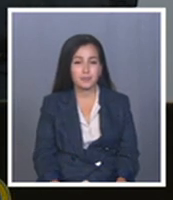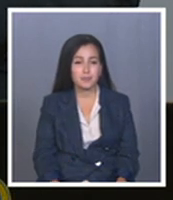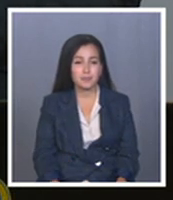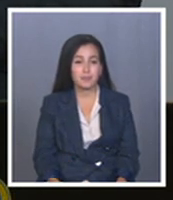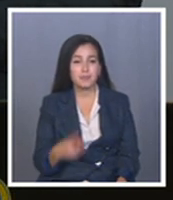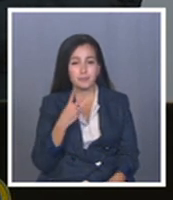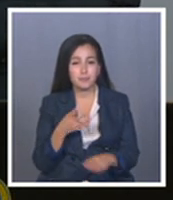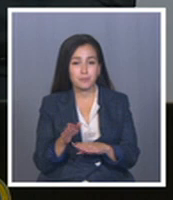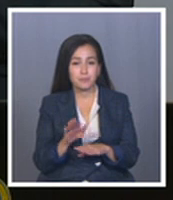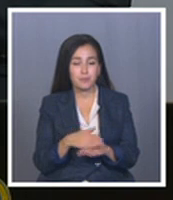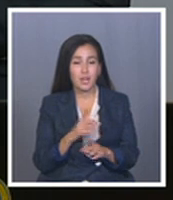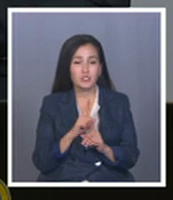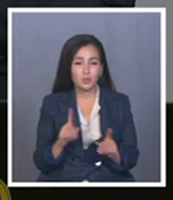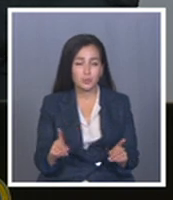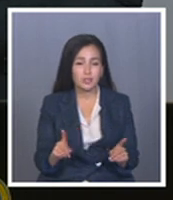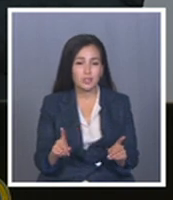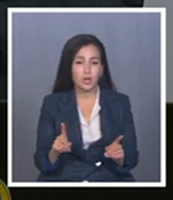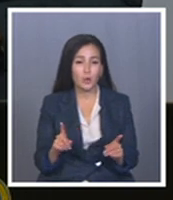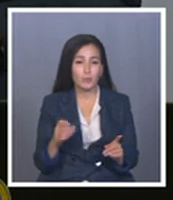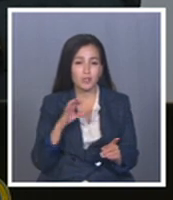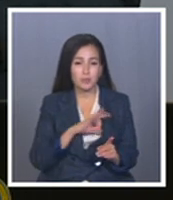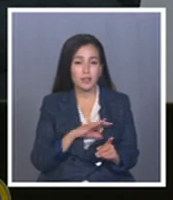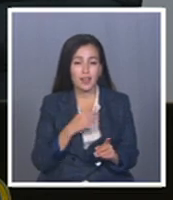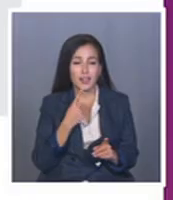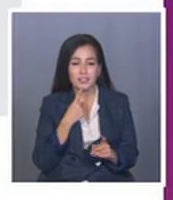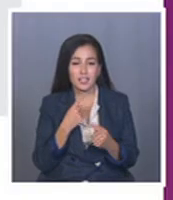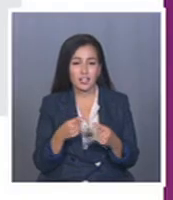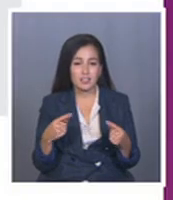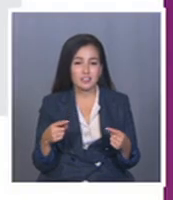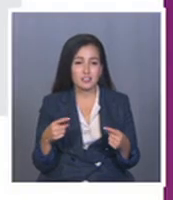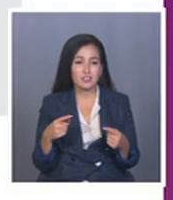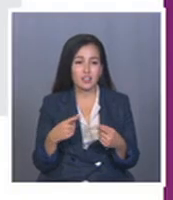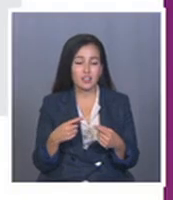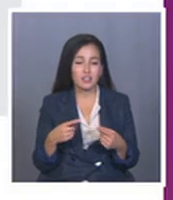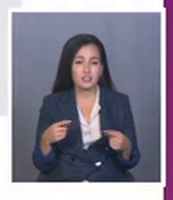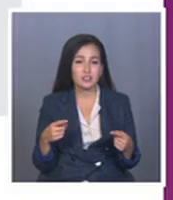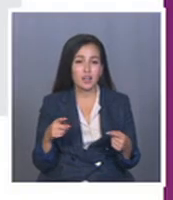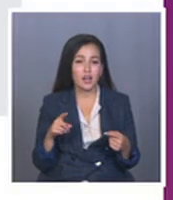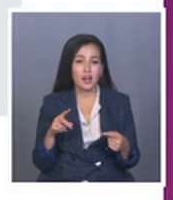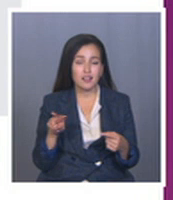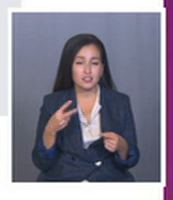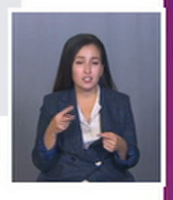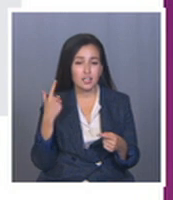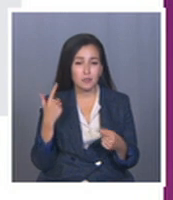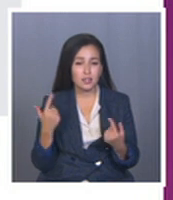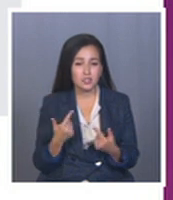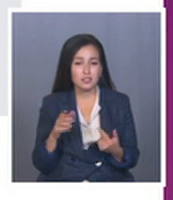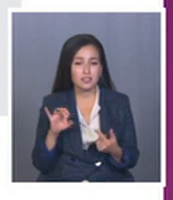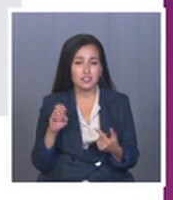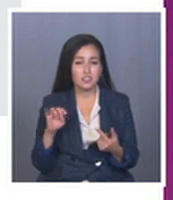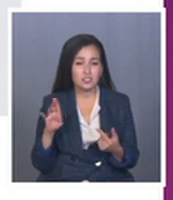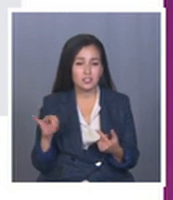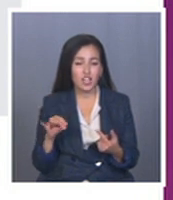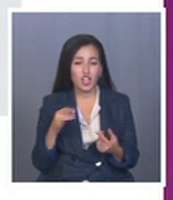Рассмотрим особенности употребления языковых средств. Лексические, грамматические, синтаксические,